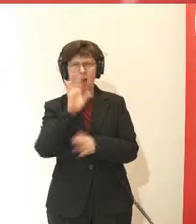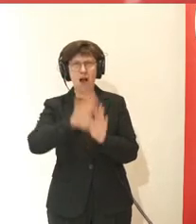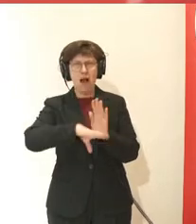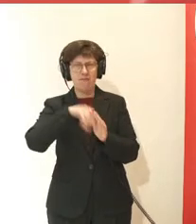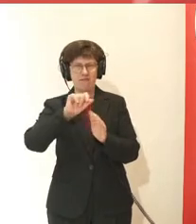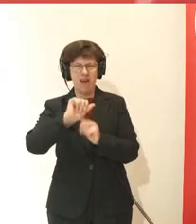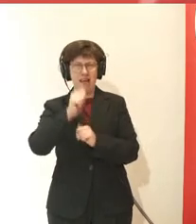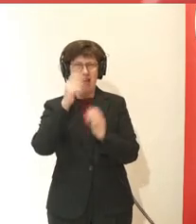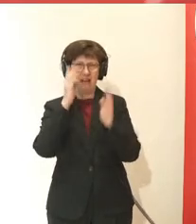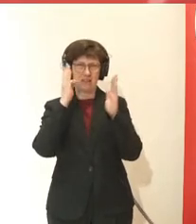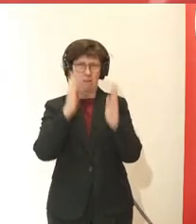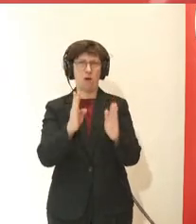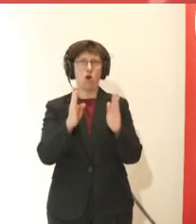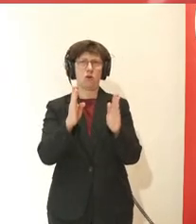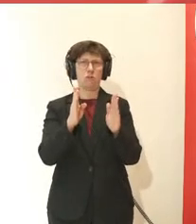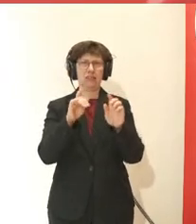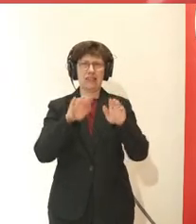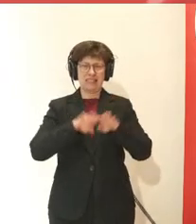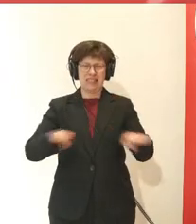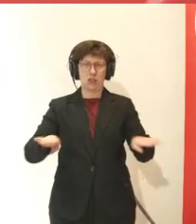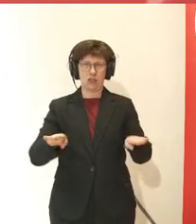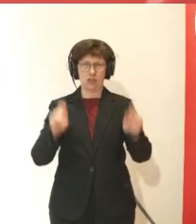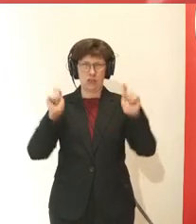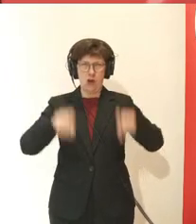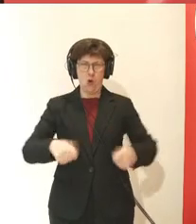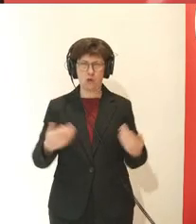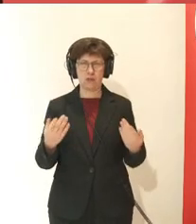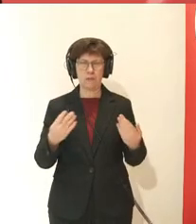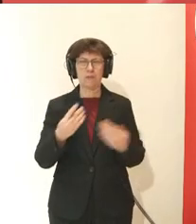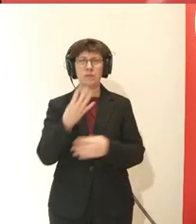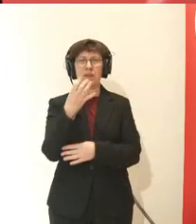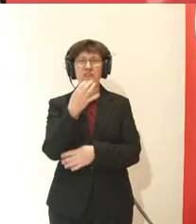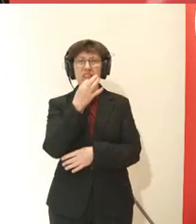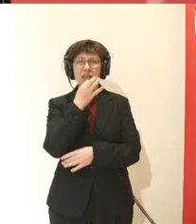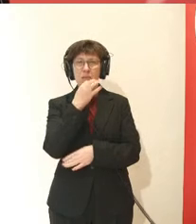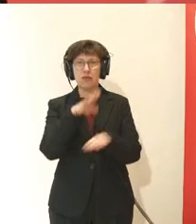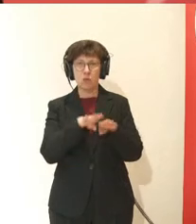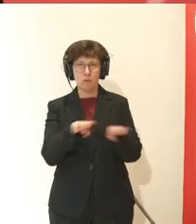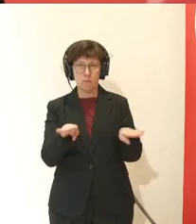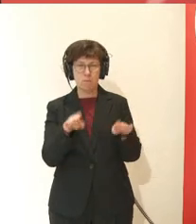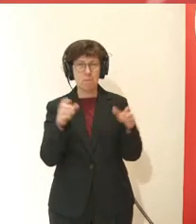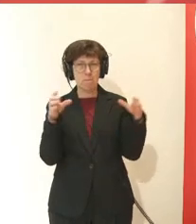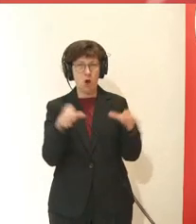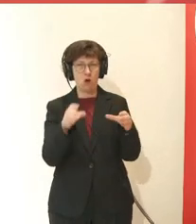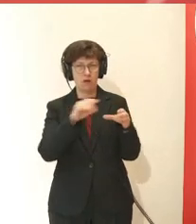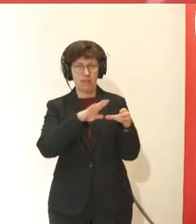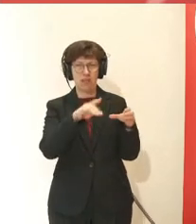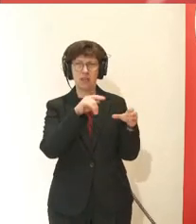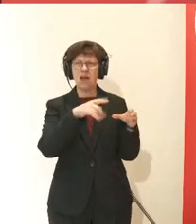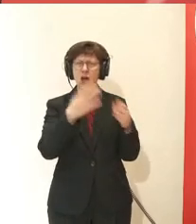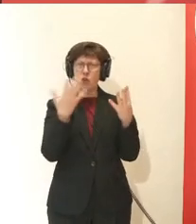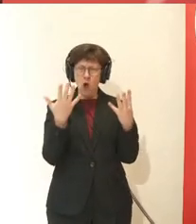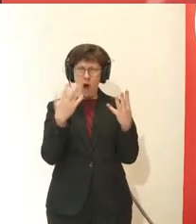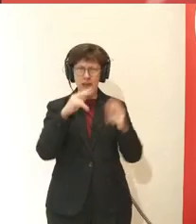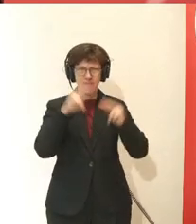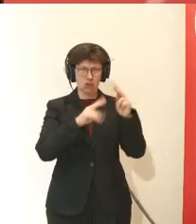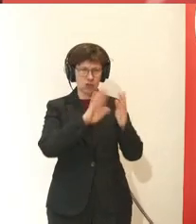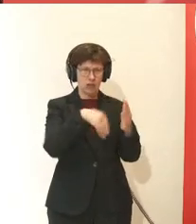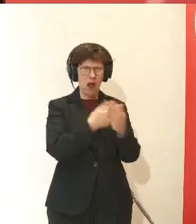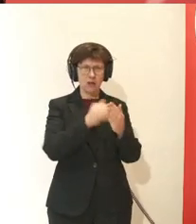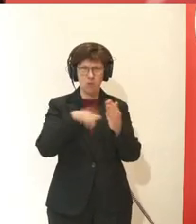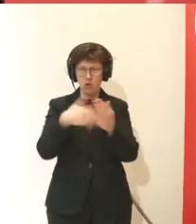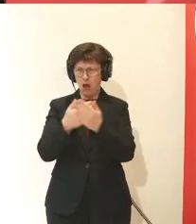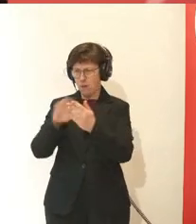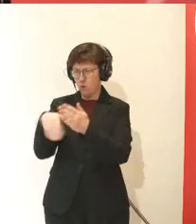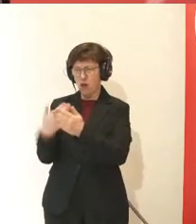die erste block an mit den sessions das ist ein 40-minütiger blog da habt ihr die auswahl zwischen neun verschiedenen angeboten